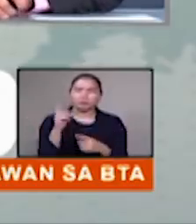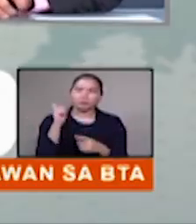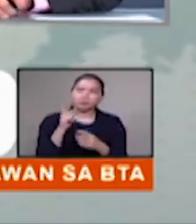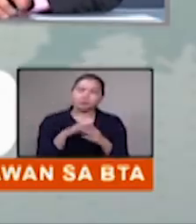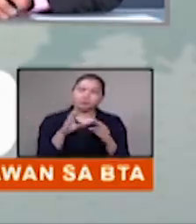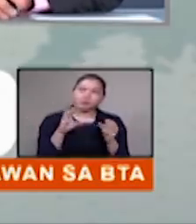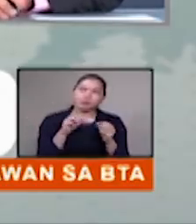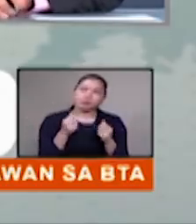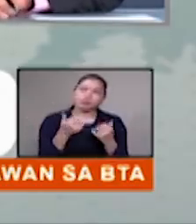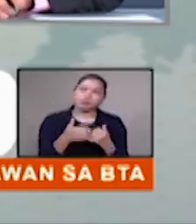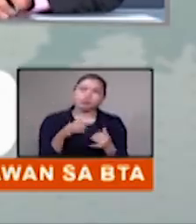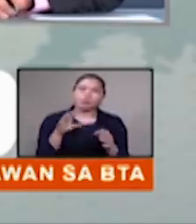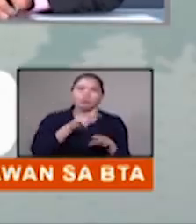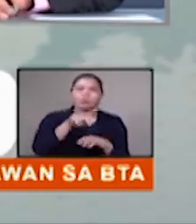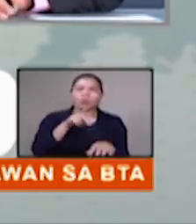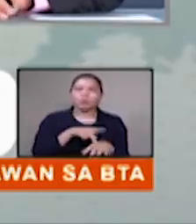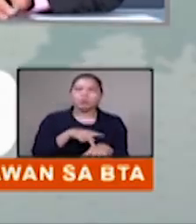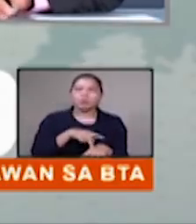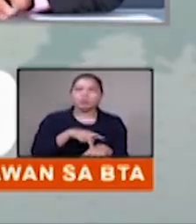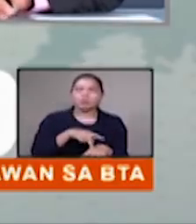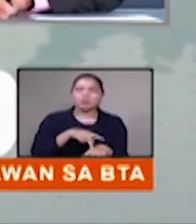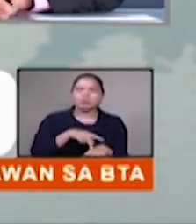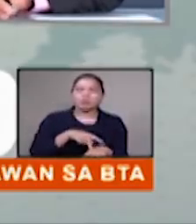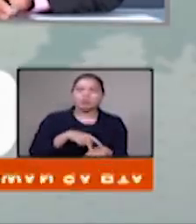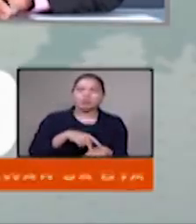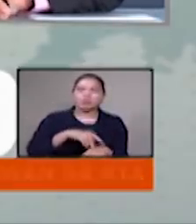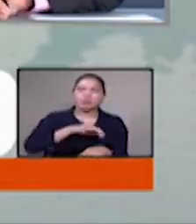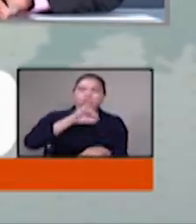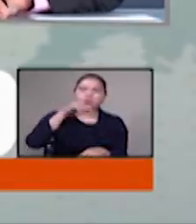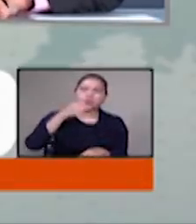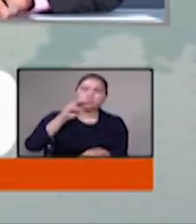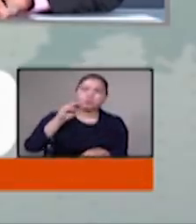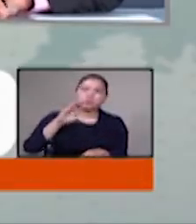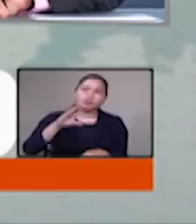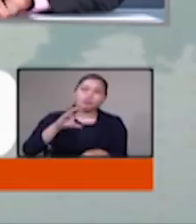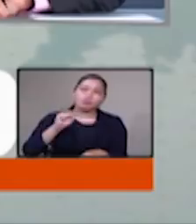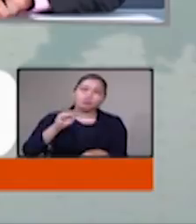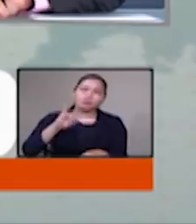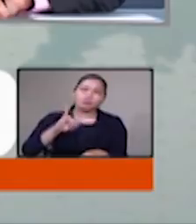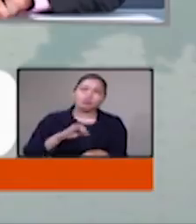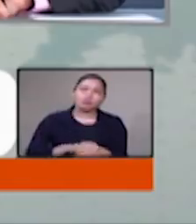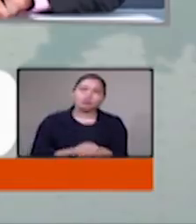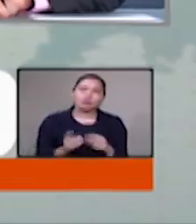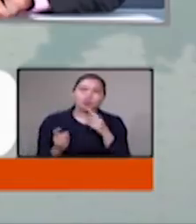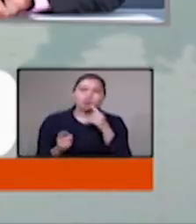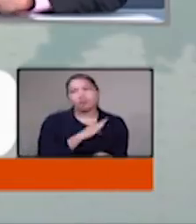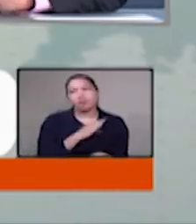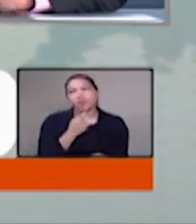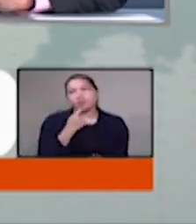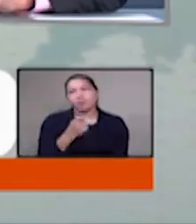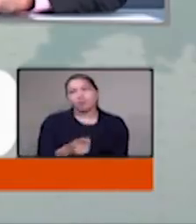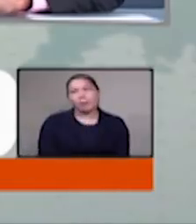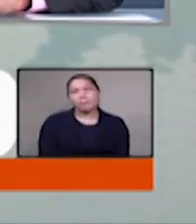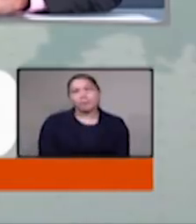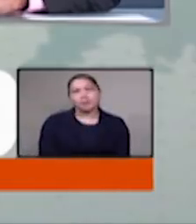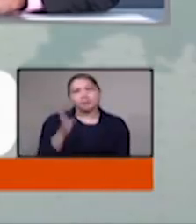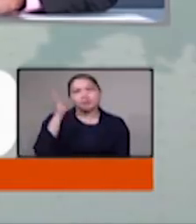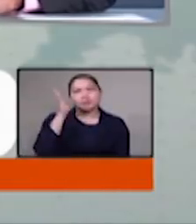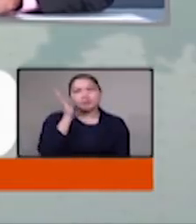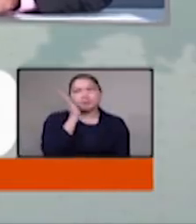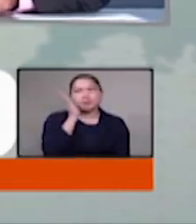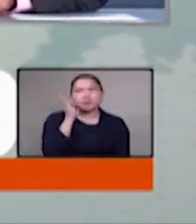agency sa Pilipinas na Jean Louis Modern Concepts and Services Incorporated. Ayon sa kanilang staff na si